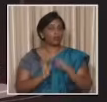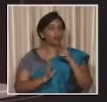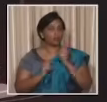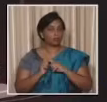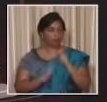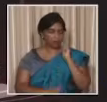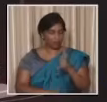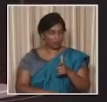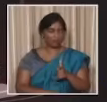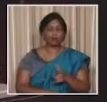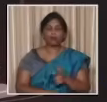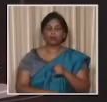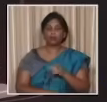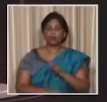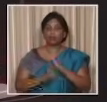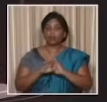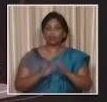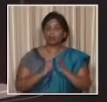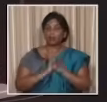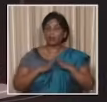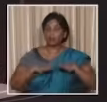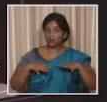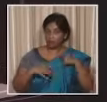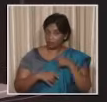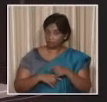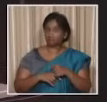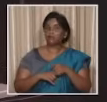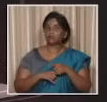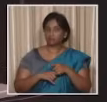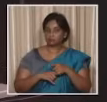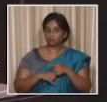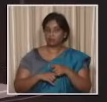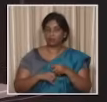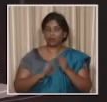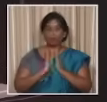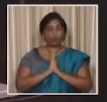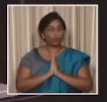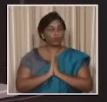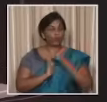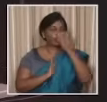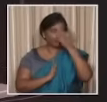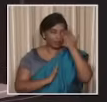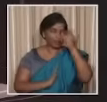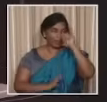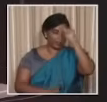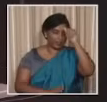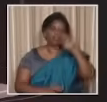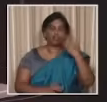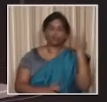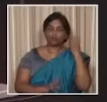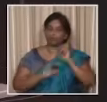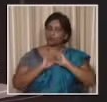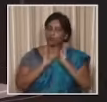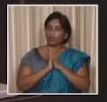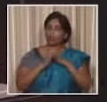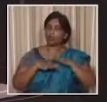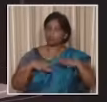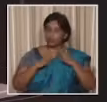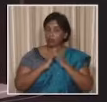120ක් ලබා දුන්නා සිසු දහම් සෙවන වැඩසටහන යටතේ බෞද්ධ හින්දු කතෝලික ඉස්ලාම් දහම්